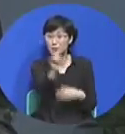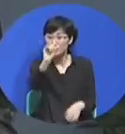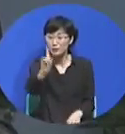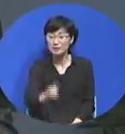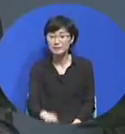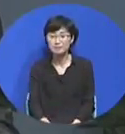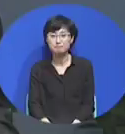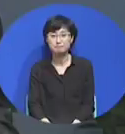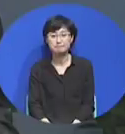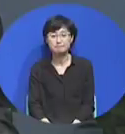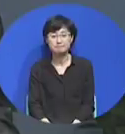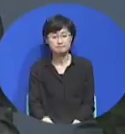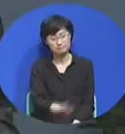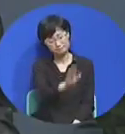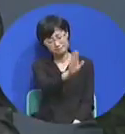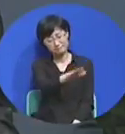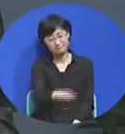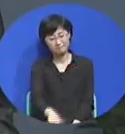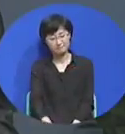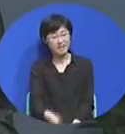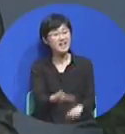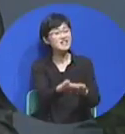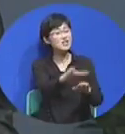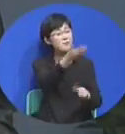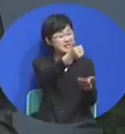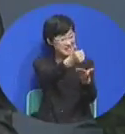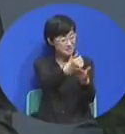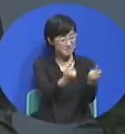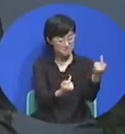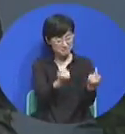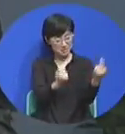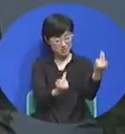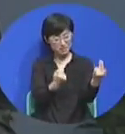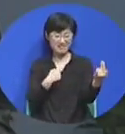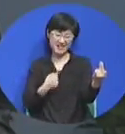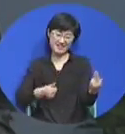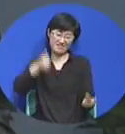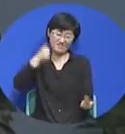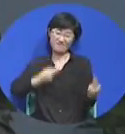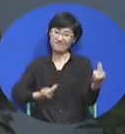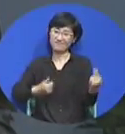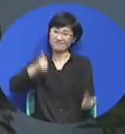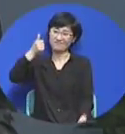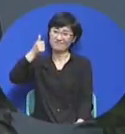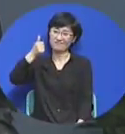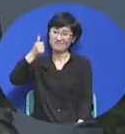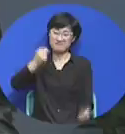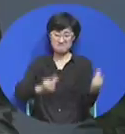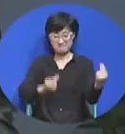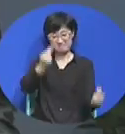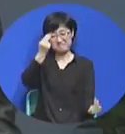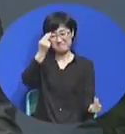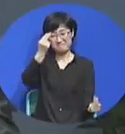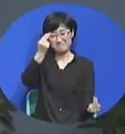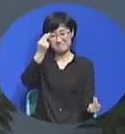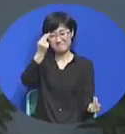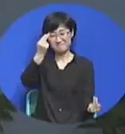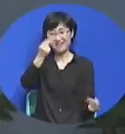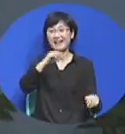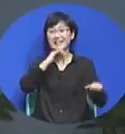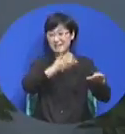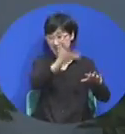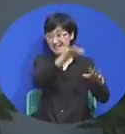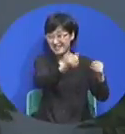I responded to him. 나는 형님보다 불리한 게 하나도 없습니다. 그랬어요. I said, Pastor, I'm not at any great disadvantage compared to you. 너가